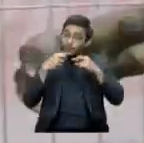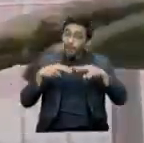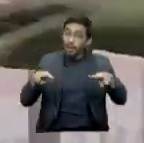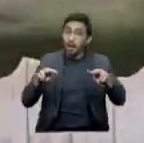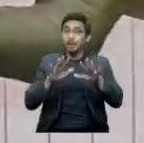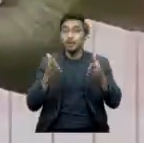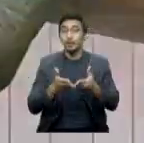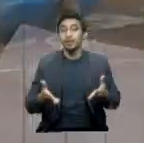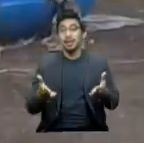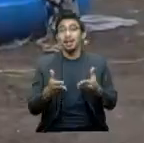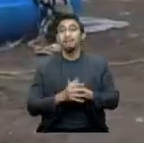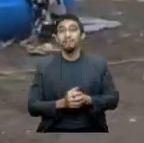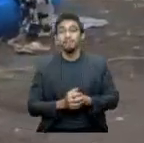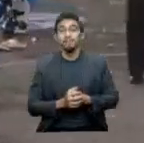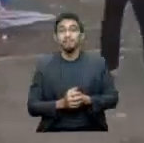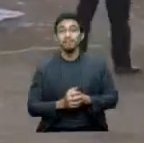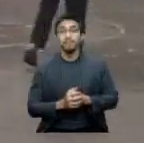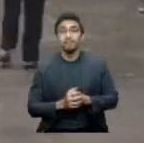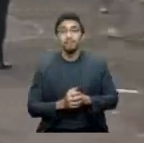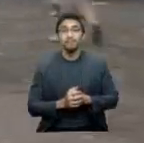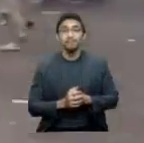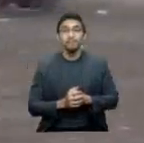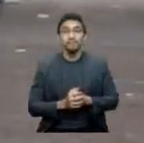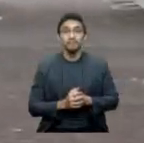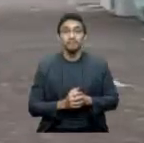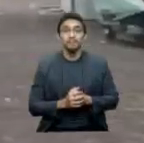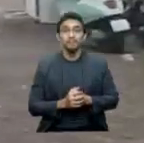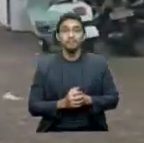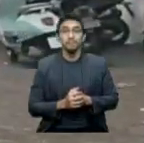Dari Depok, Jawa Barat, Iyung Rizky, iNews.